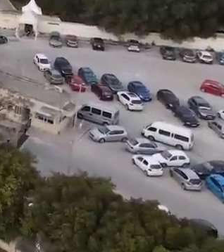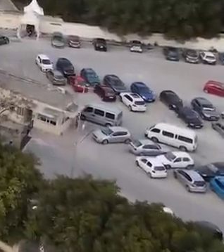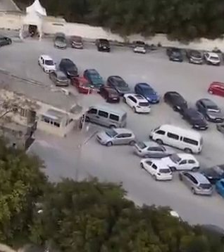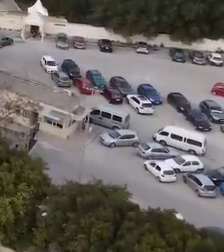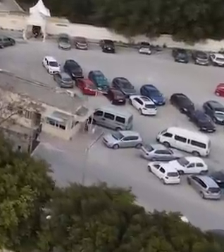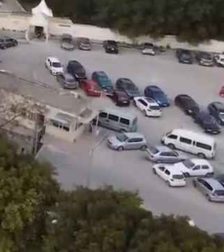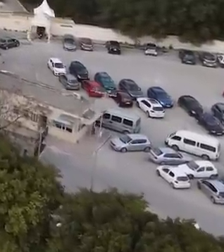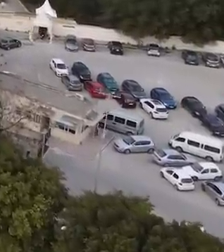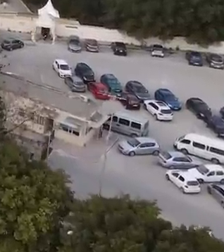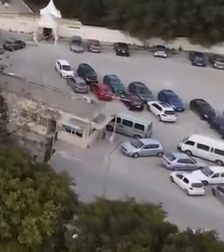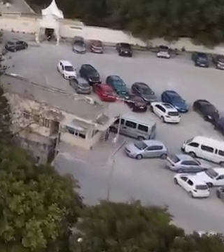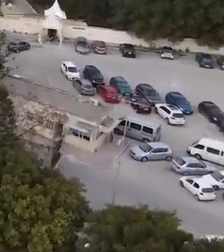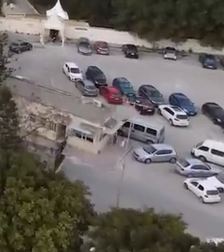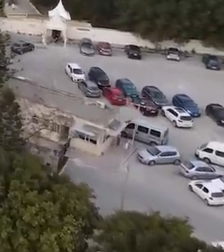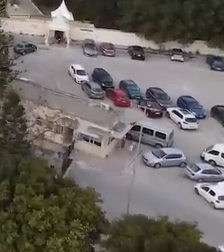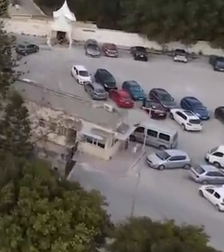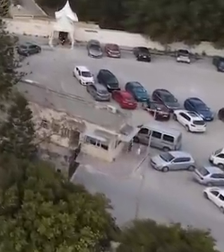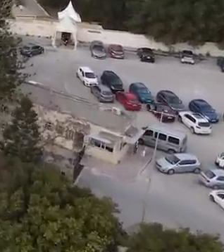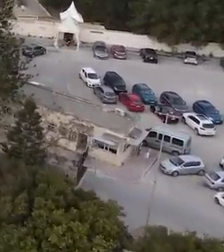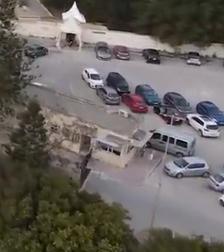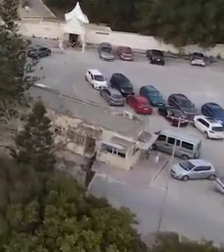haere vitnazi,